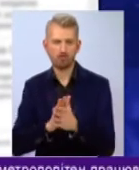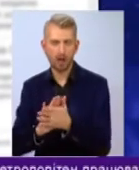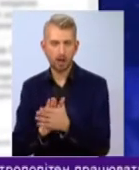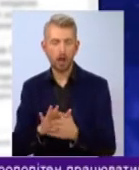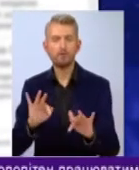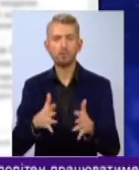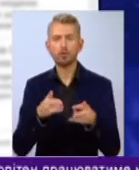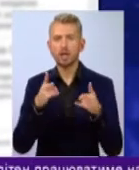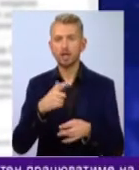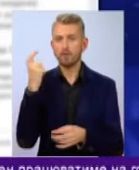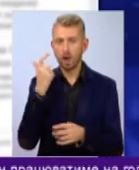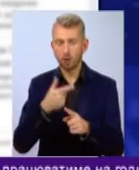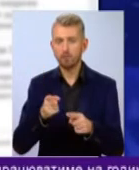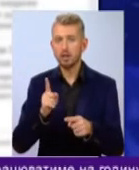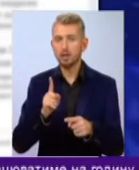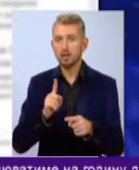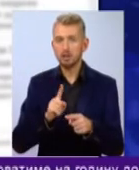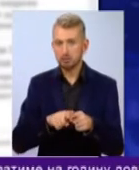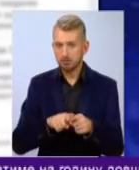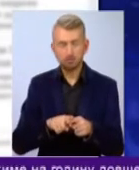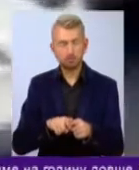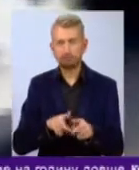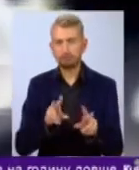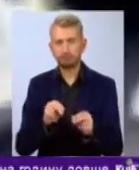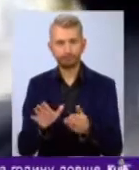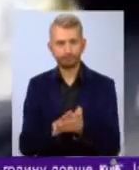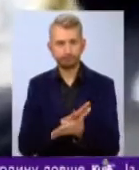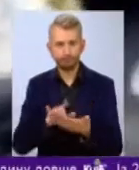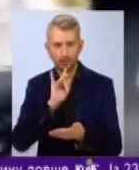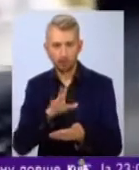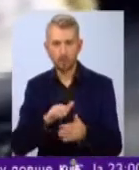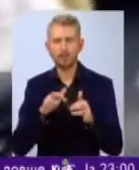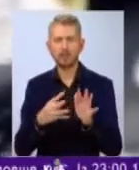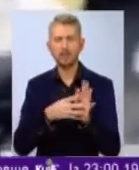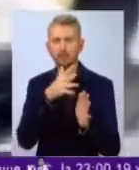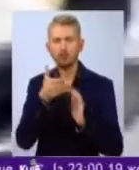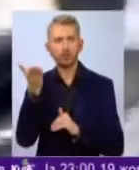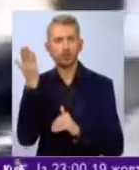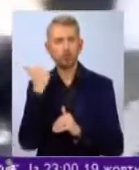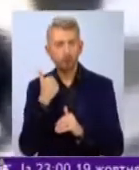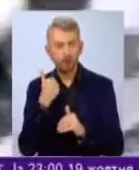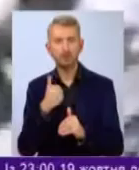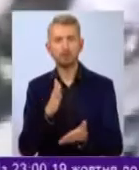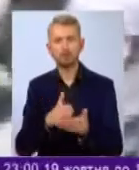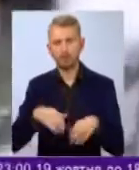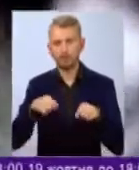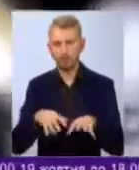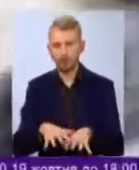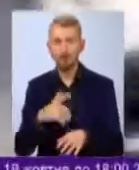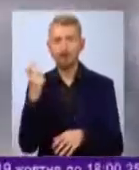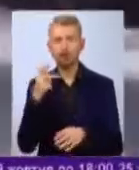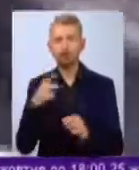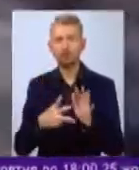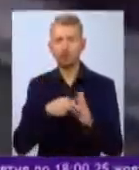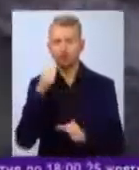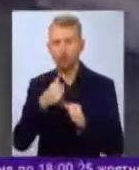з трагедією у Харкові це з рук мажора не зійде. А от справа 9-річної давнини має розв'язку. У Харкові у 2008